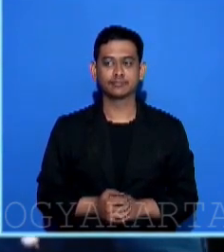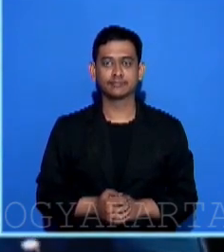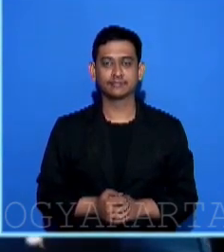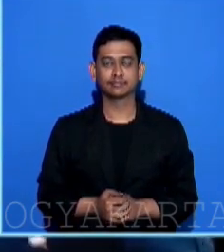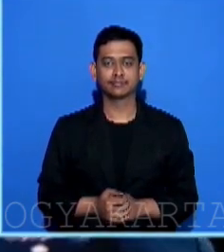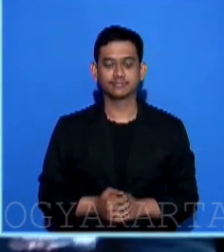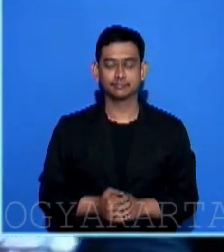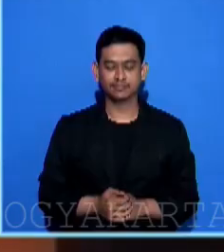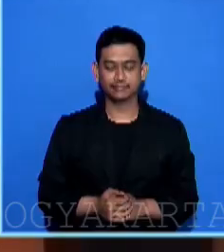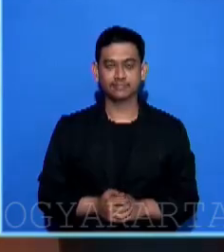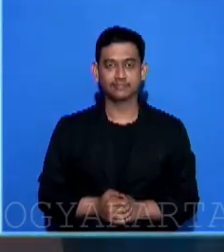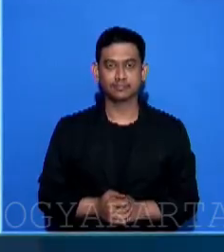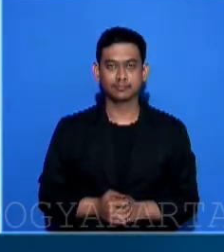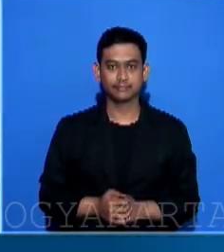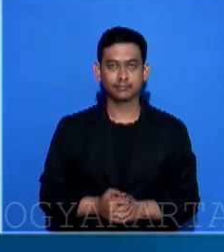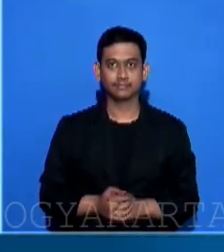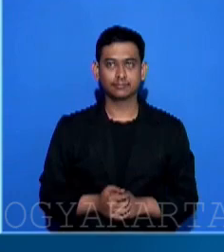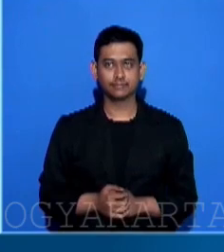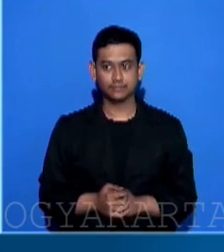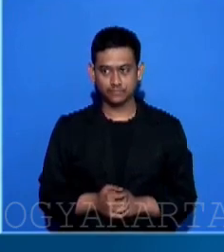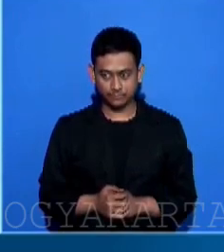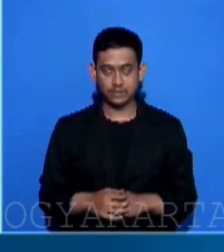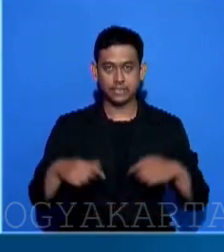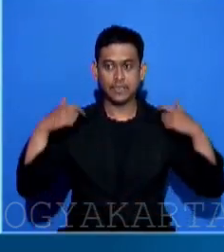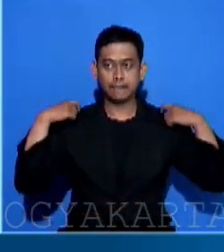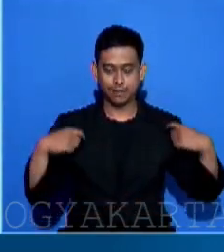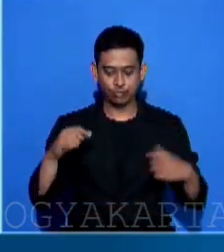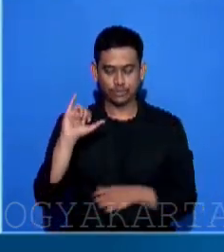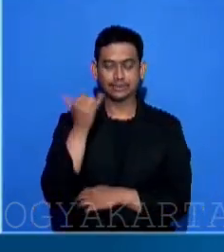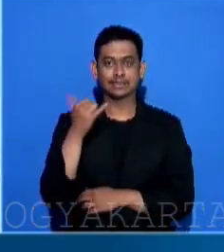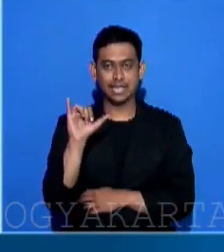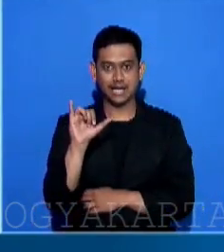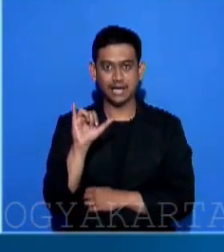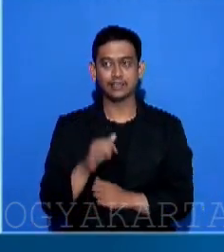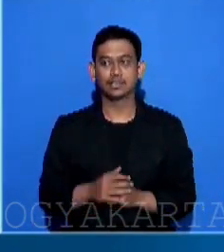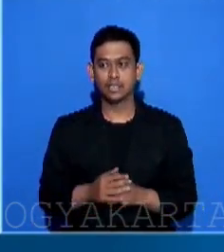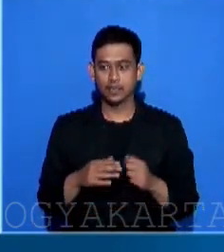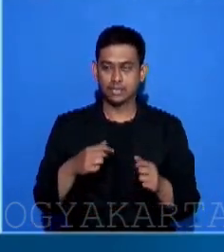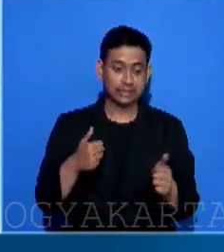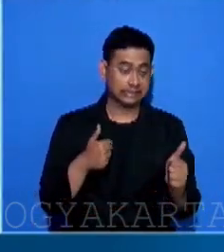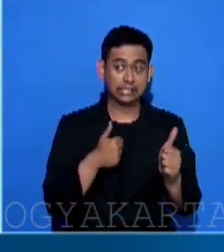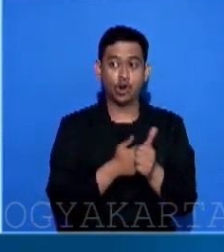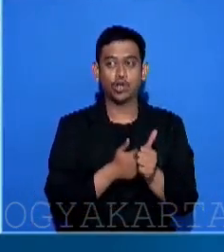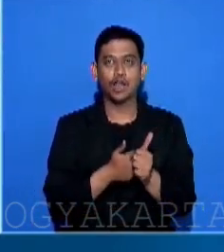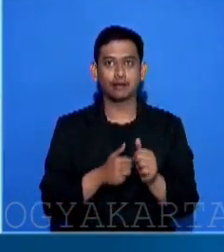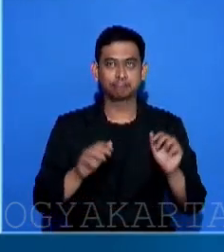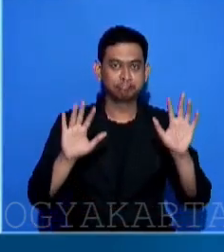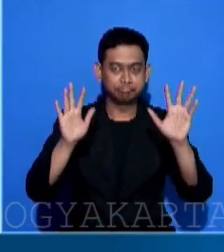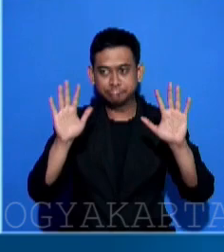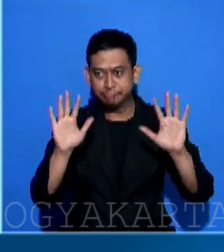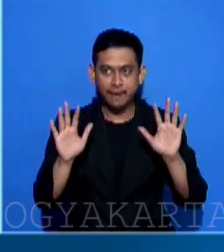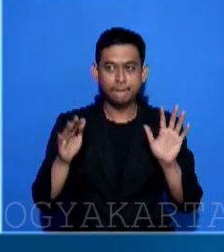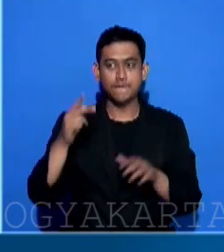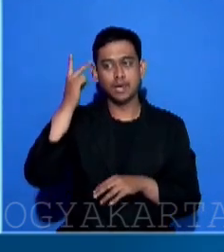baru Gubernur Daerah Istimewa Yok Karta hamengko buono 10 turut menyambut dan melepas komandan Korem 072